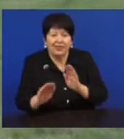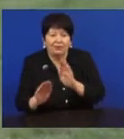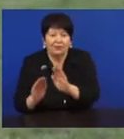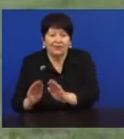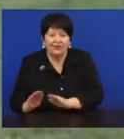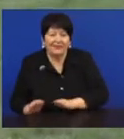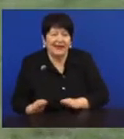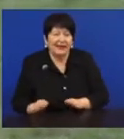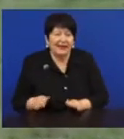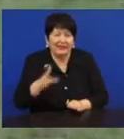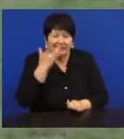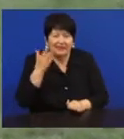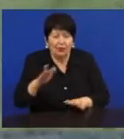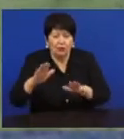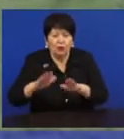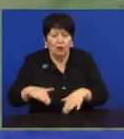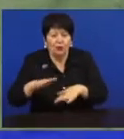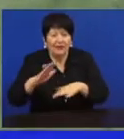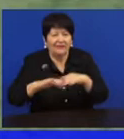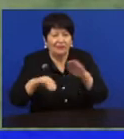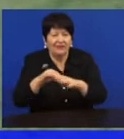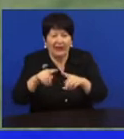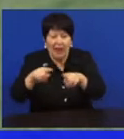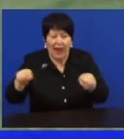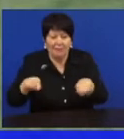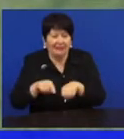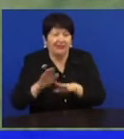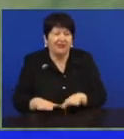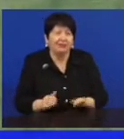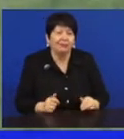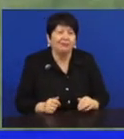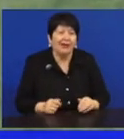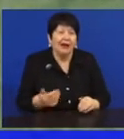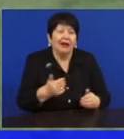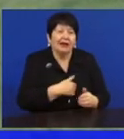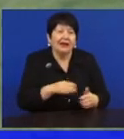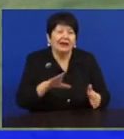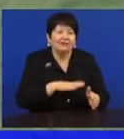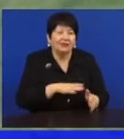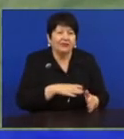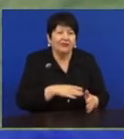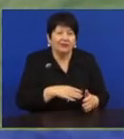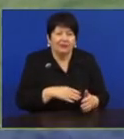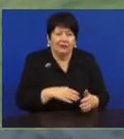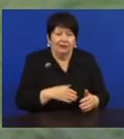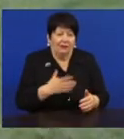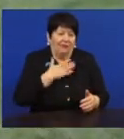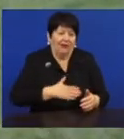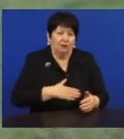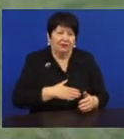depozitarea deșeurilor anume în locurile special amenajate, la care am fost plăcut surprinși